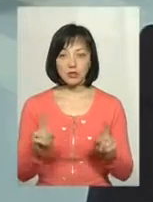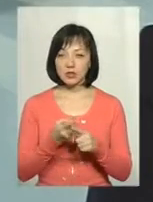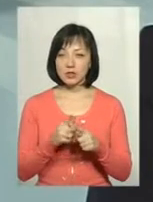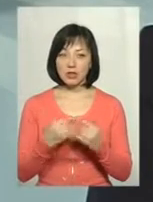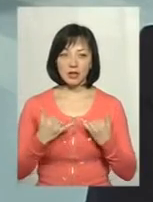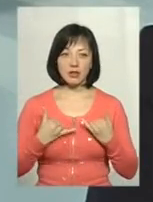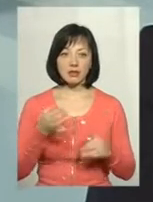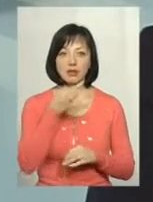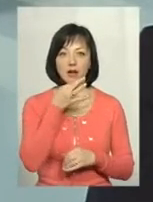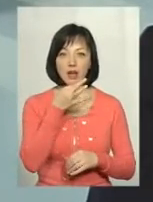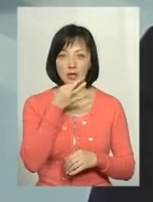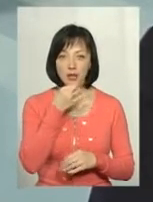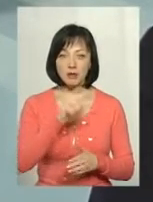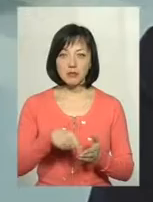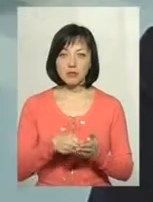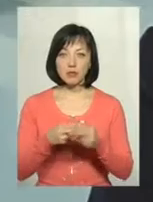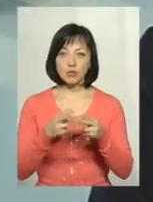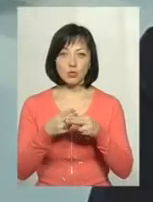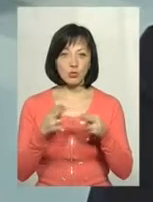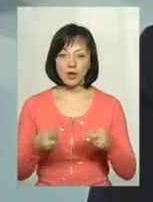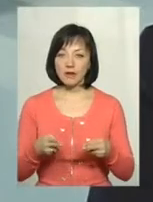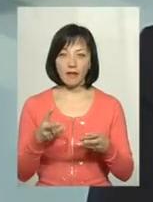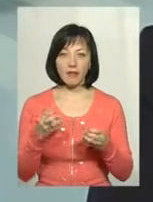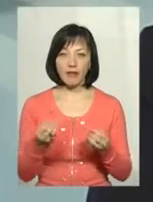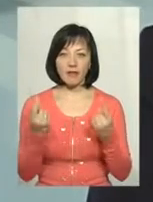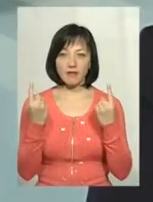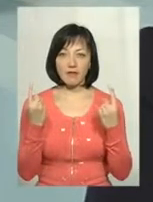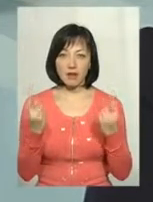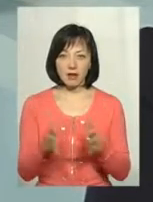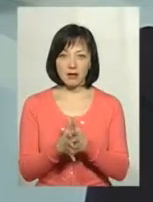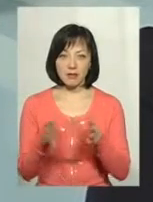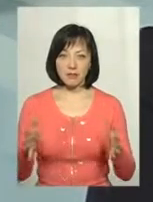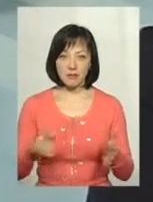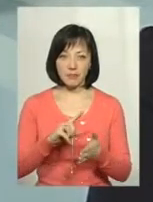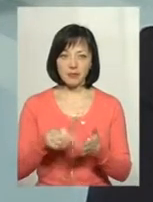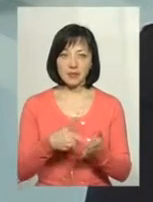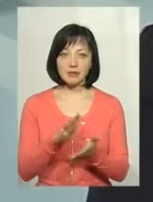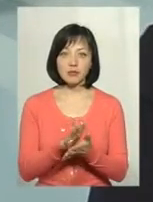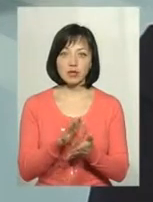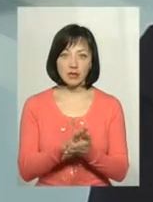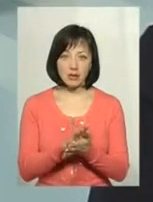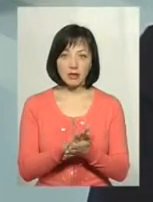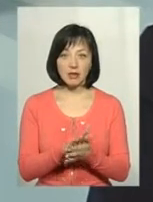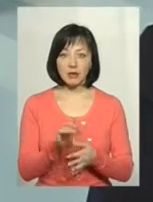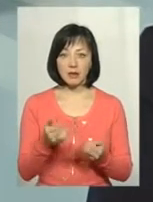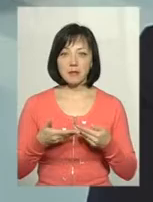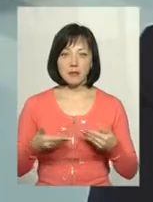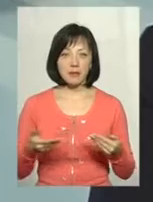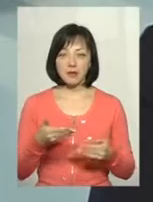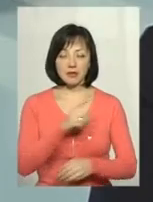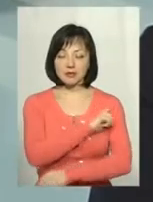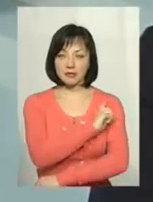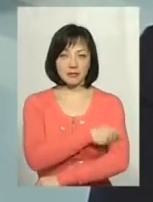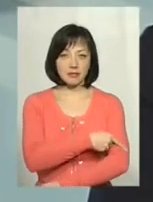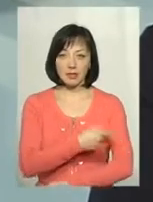для нас ще зарано, тому що місто Дунаївці, воно не є таким мегаполісом саме в смітті, і ми сьогодні не потягнемо